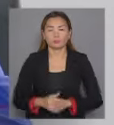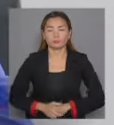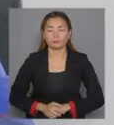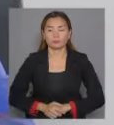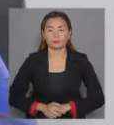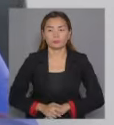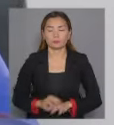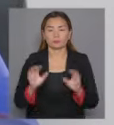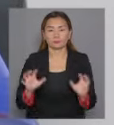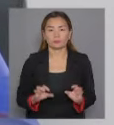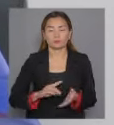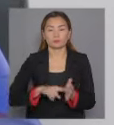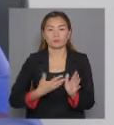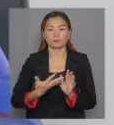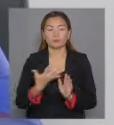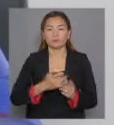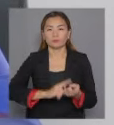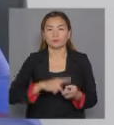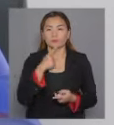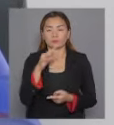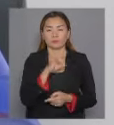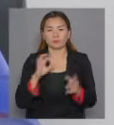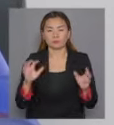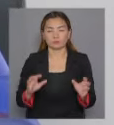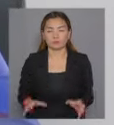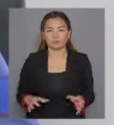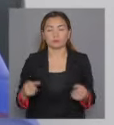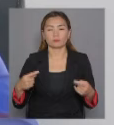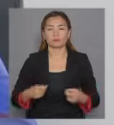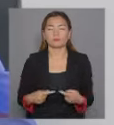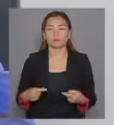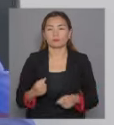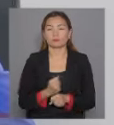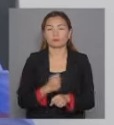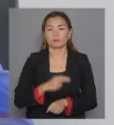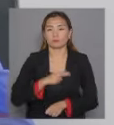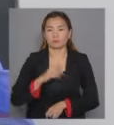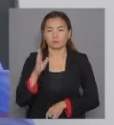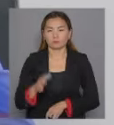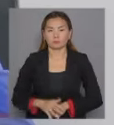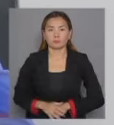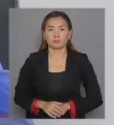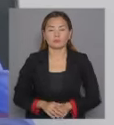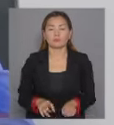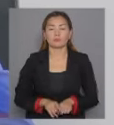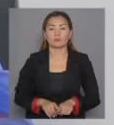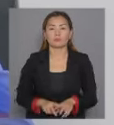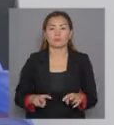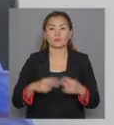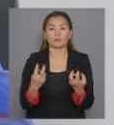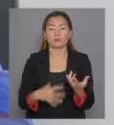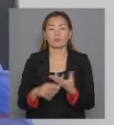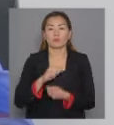нотариат туралы заңның 5-ші бабына сәйкес тіл туралы заңнаманың талаптарына сәйкес жүргізіледі делінген. Алайда осы мониторингтің